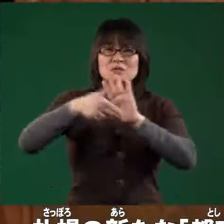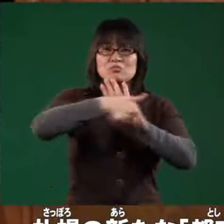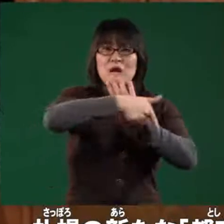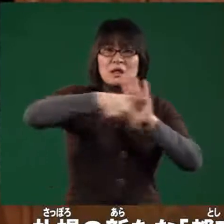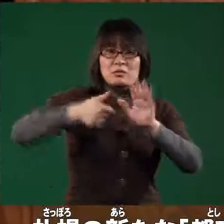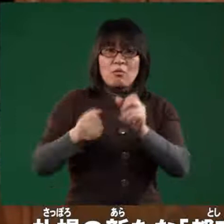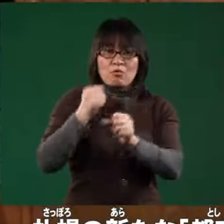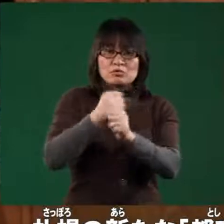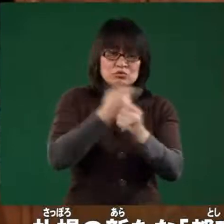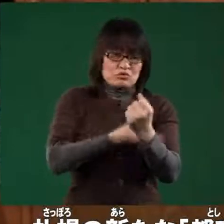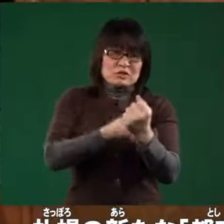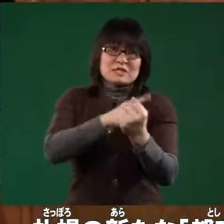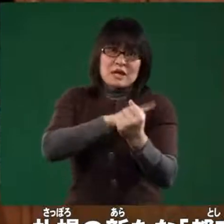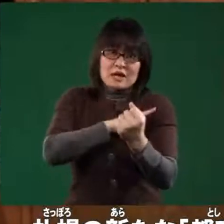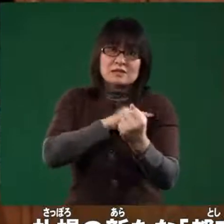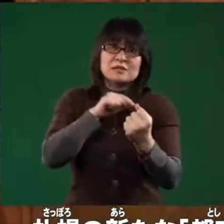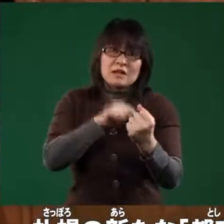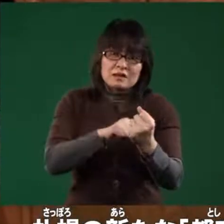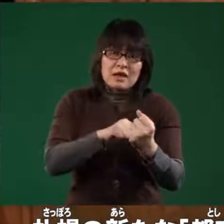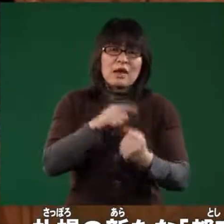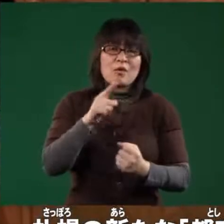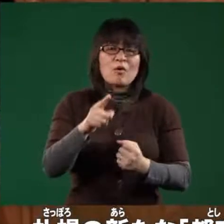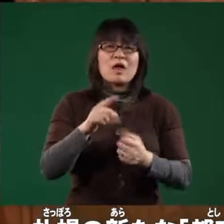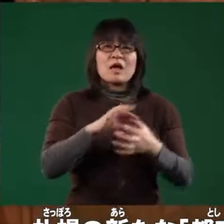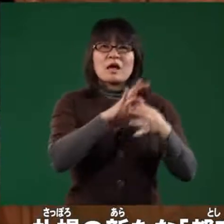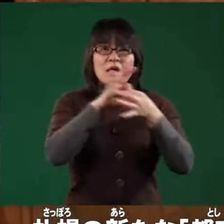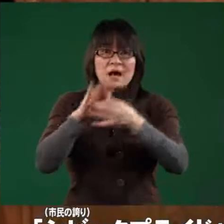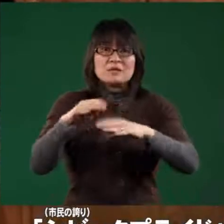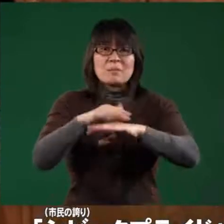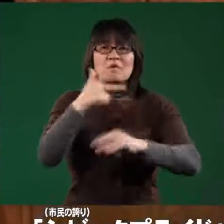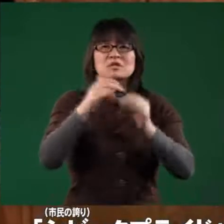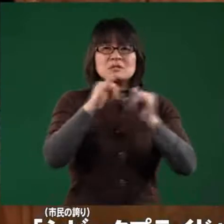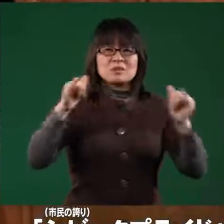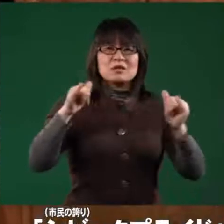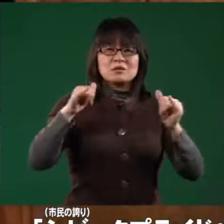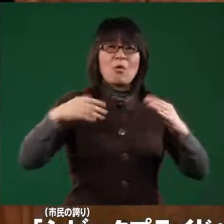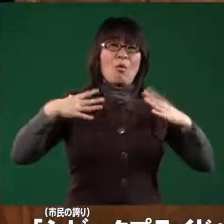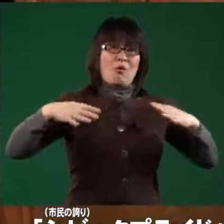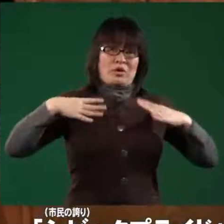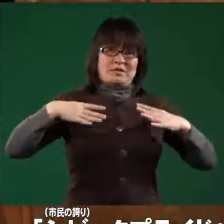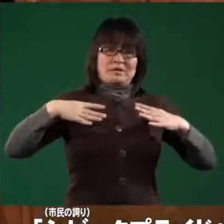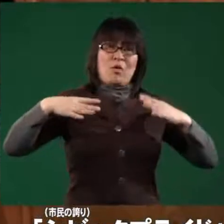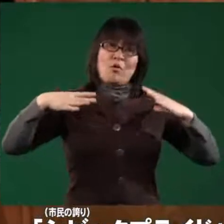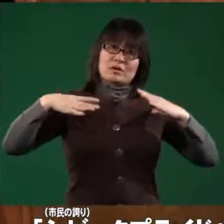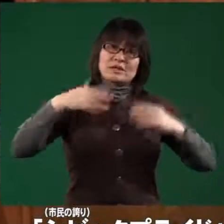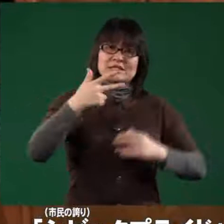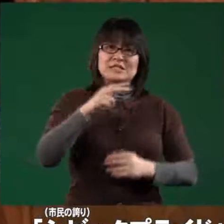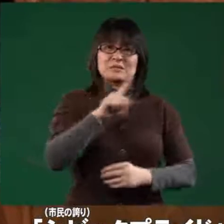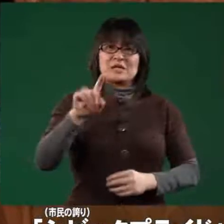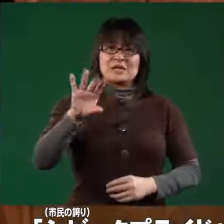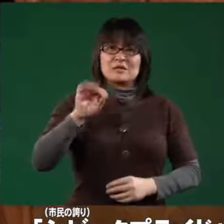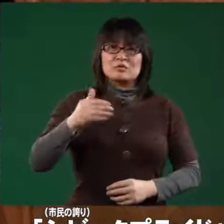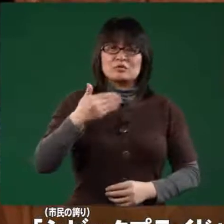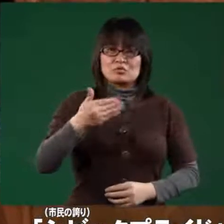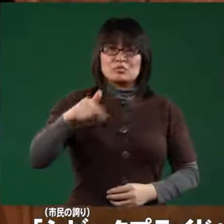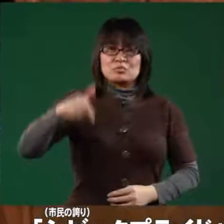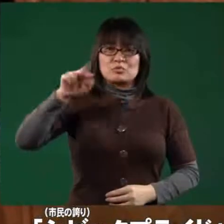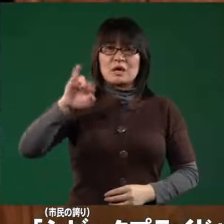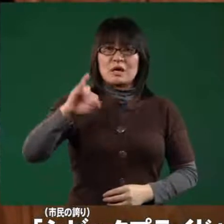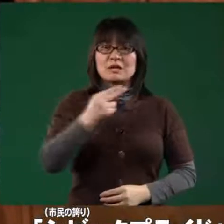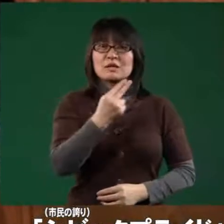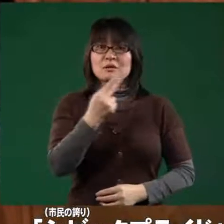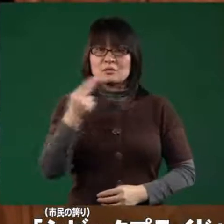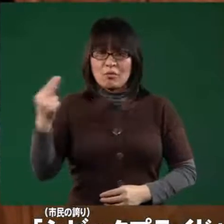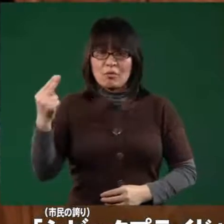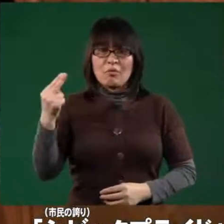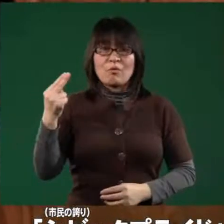力となり、それがまた札幌市民の誇り、シビックプライドを形成するという好循環につ